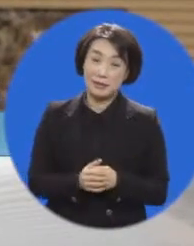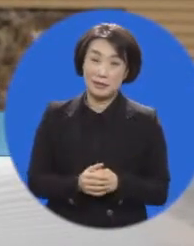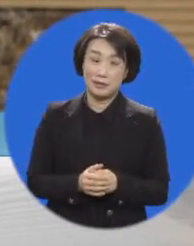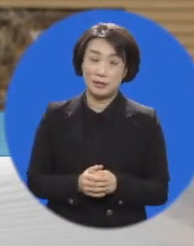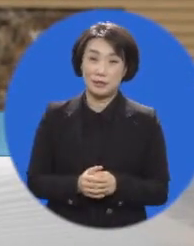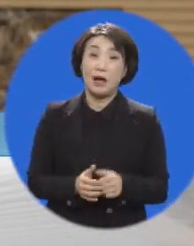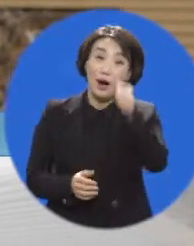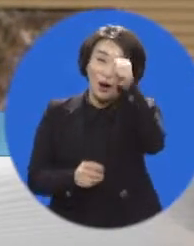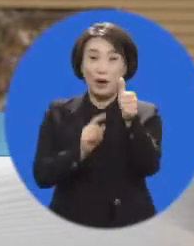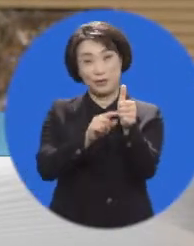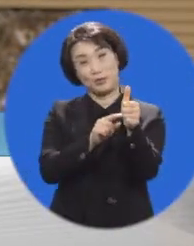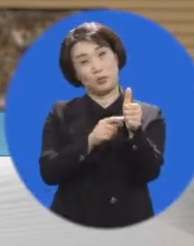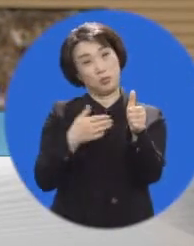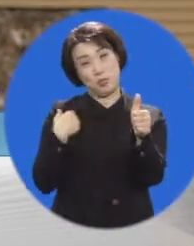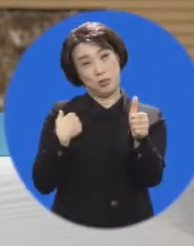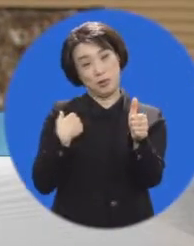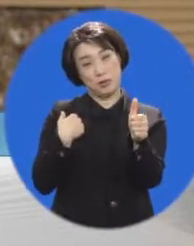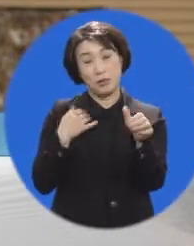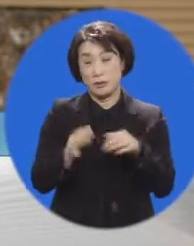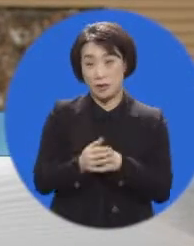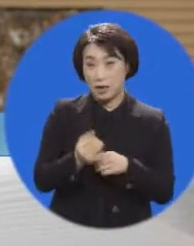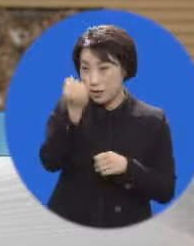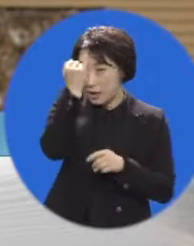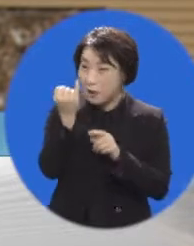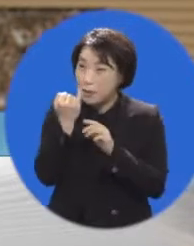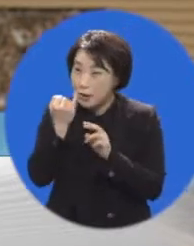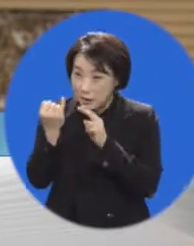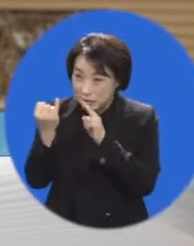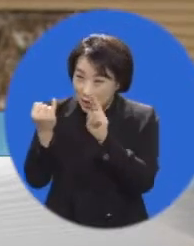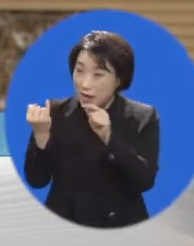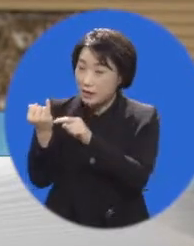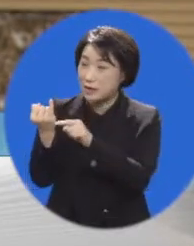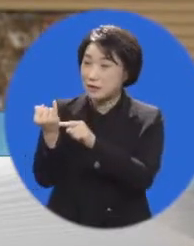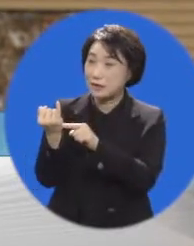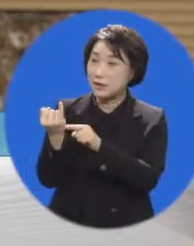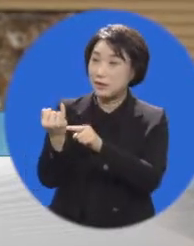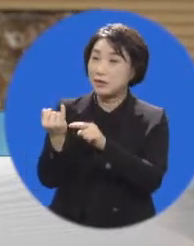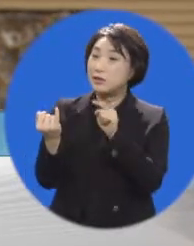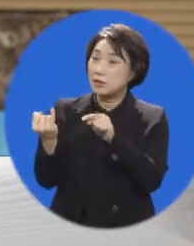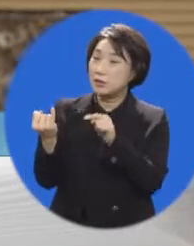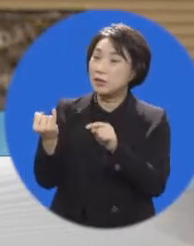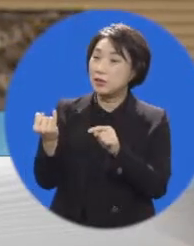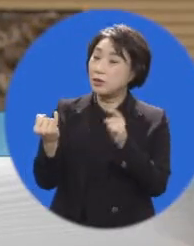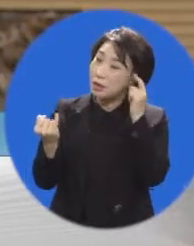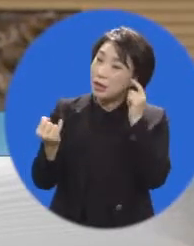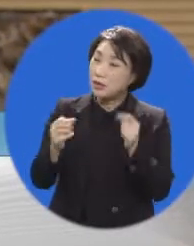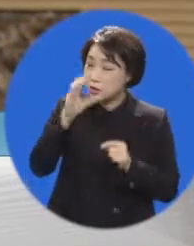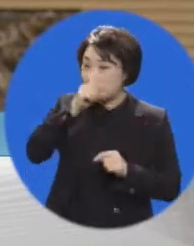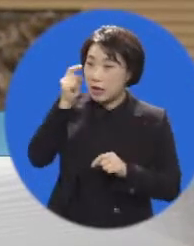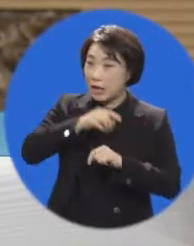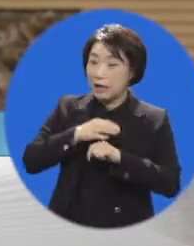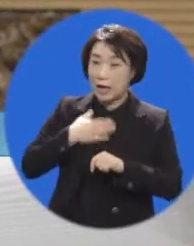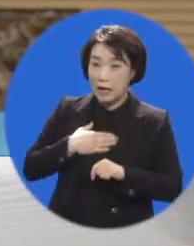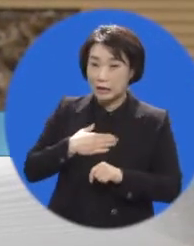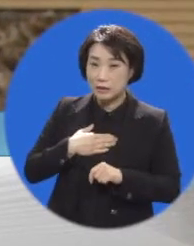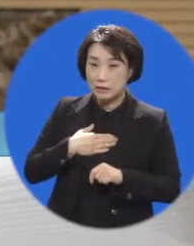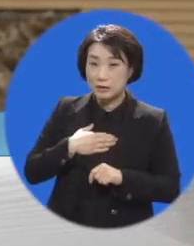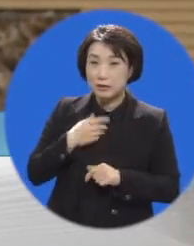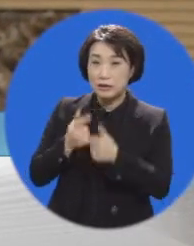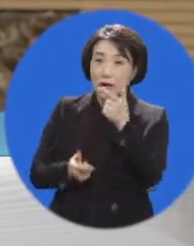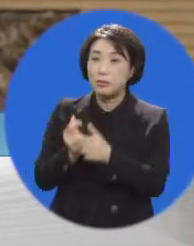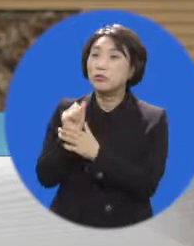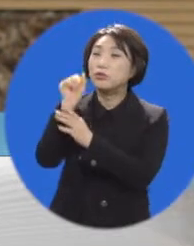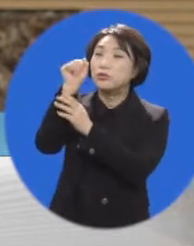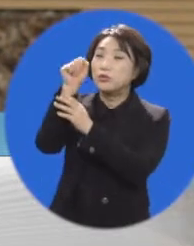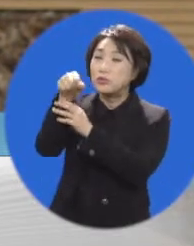아담도 몰랐지요. 하와야, 너 왜 선악을 알게 하는